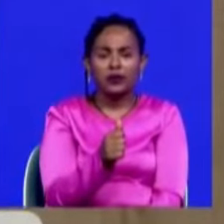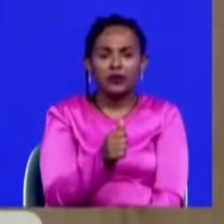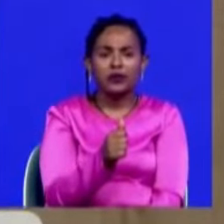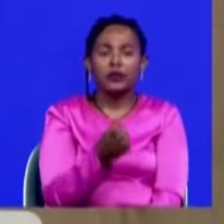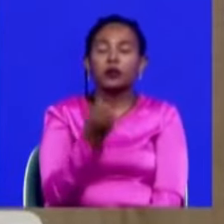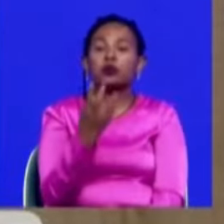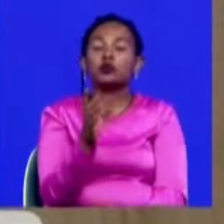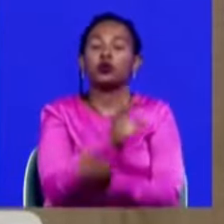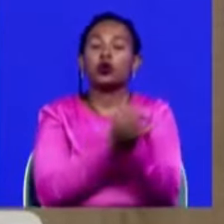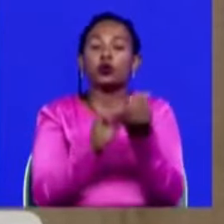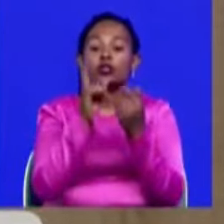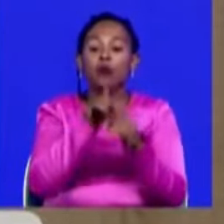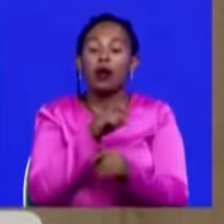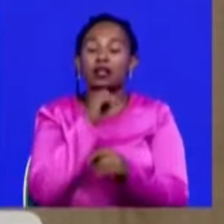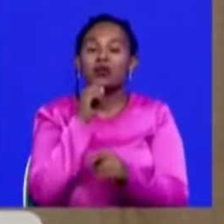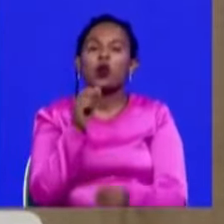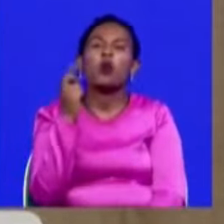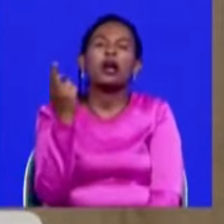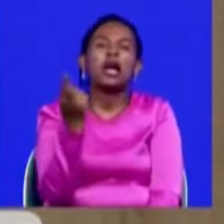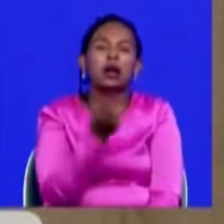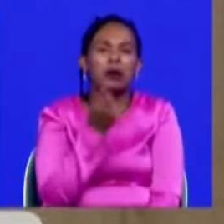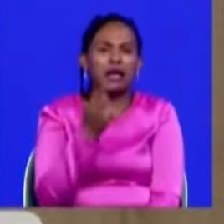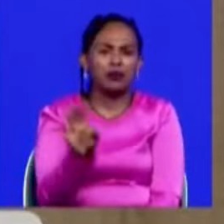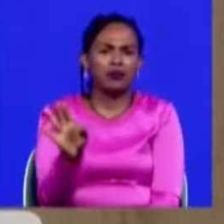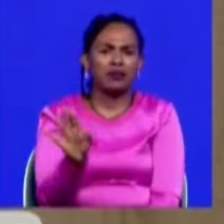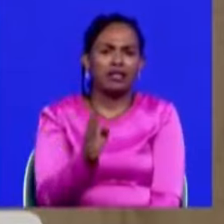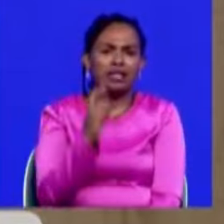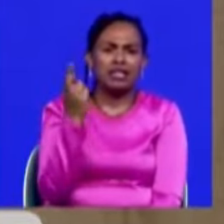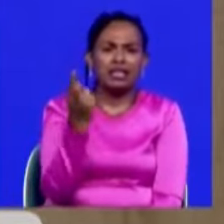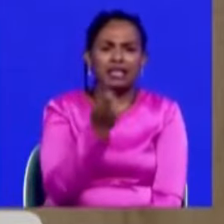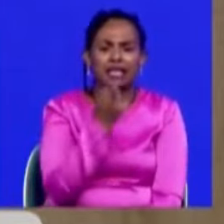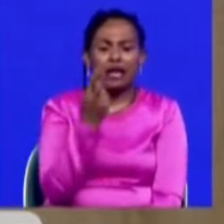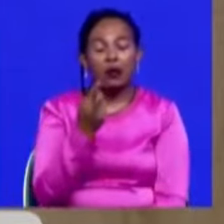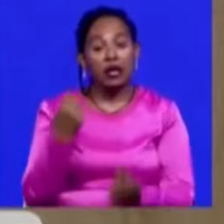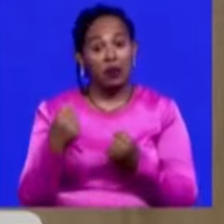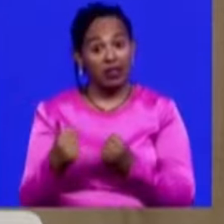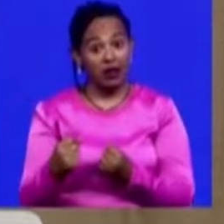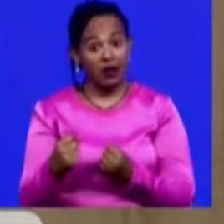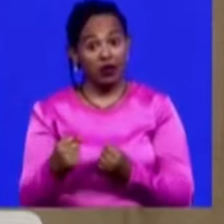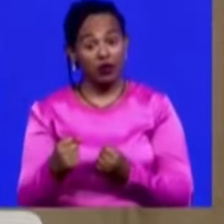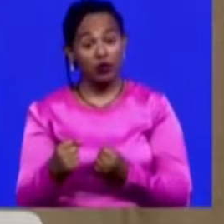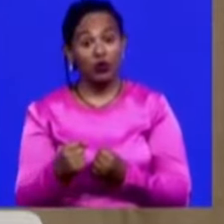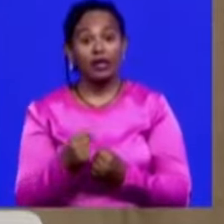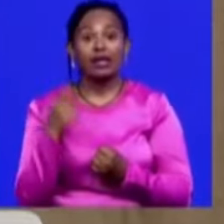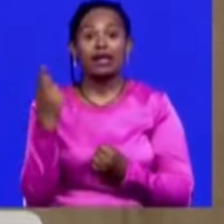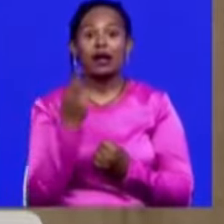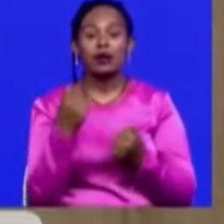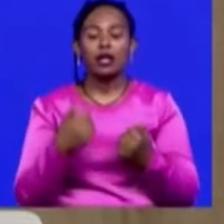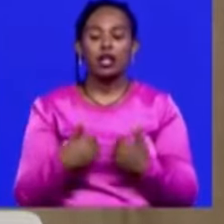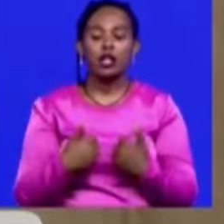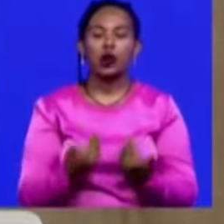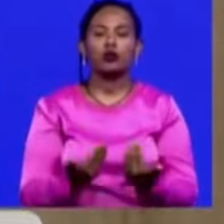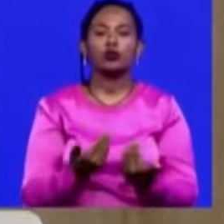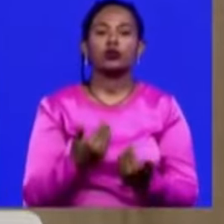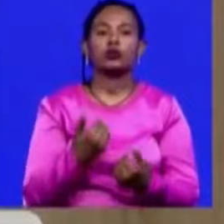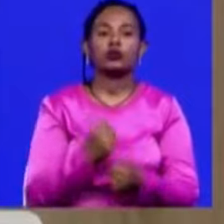ብዙ ክልሎች ጋር የሚያስፈልገው ቀበሌ ነው፣ ቀበሌን ማጠናከር ነው። ቀበሌ ላይ ያሉ ሚሊሻዎች፣ ቀበሌ ላይ